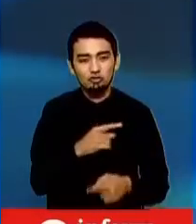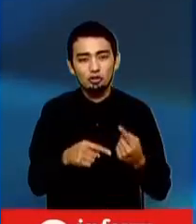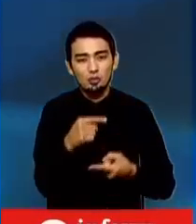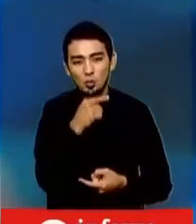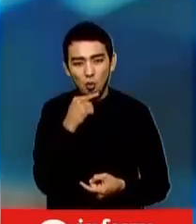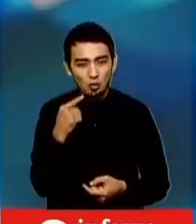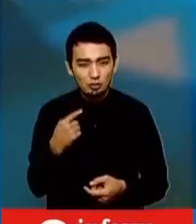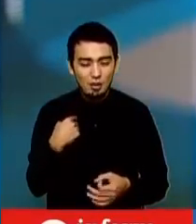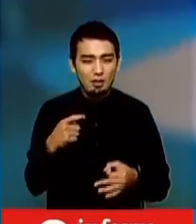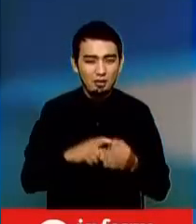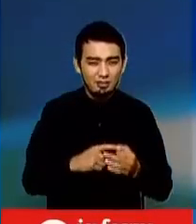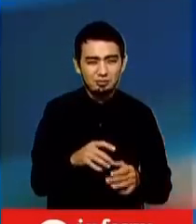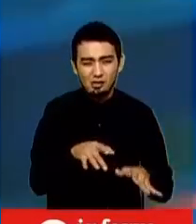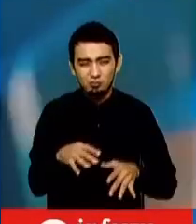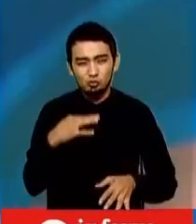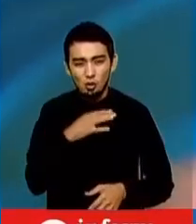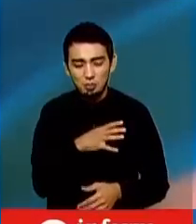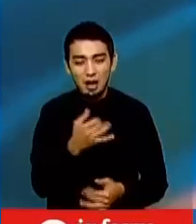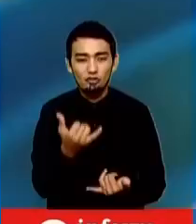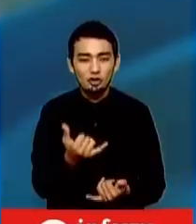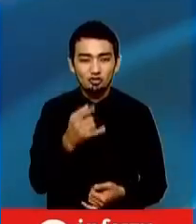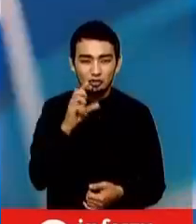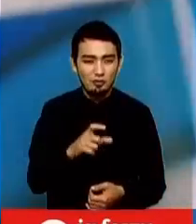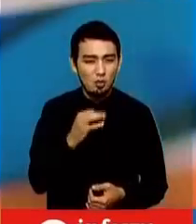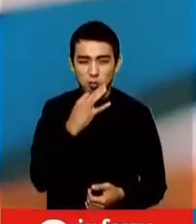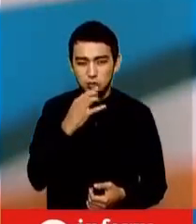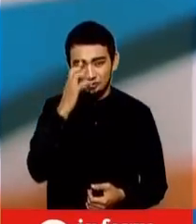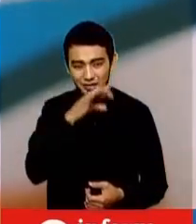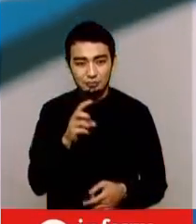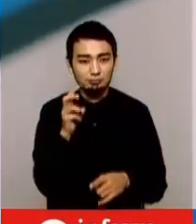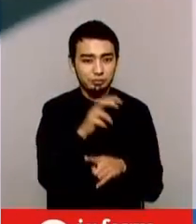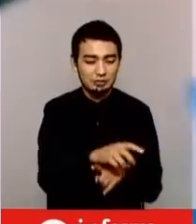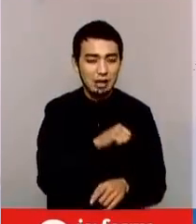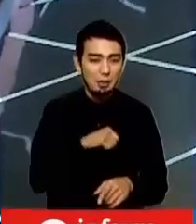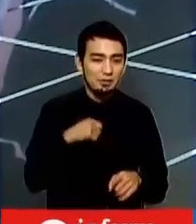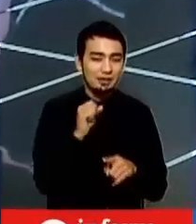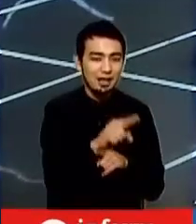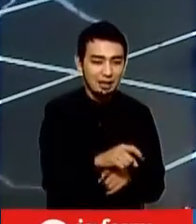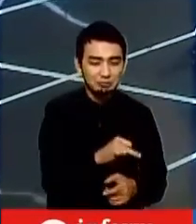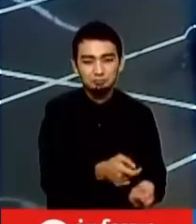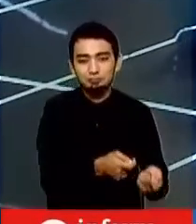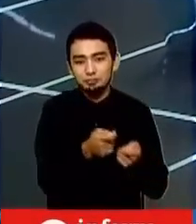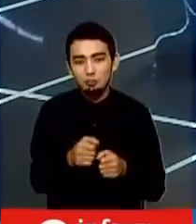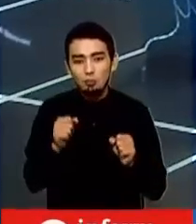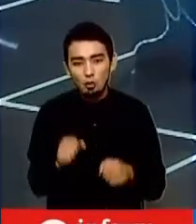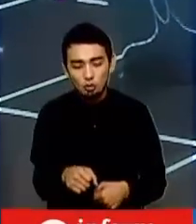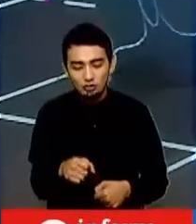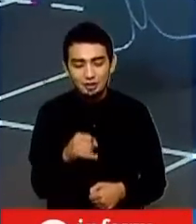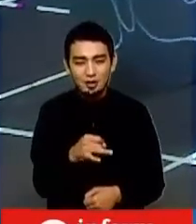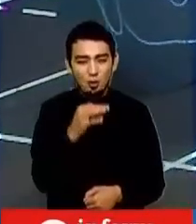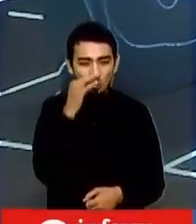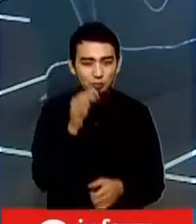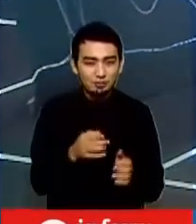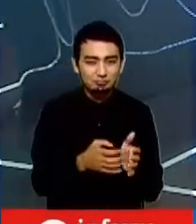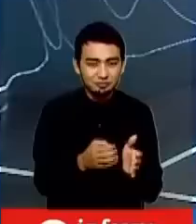все машины. Сейчас наши гражданины могут поехать в любую страну, сами заказать машину и привезти. Ну, за это просто нехватка опыта. Вот в